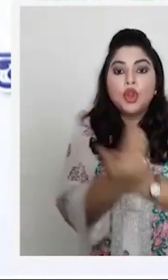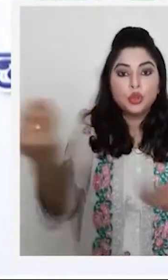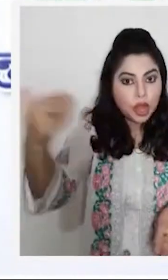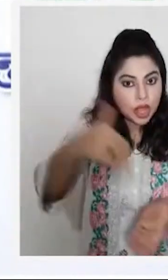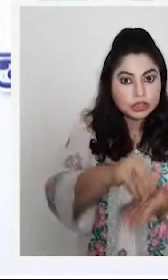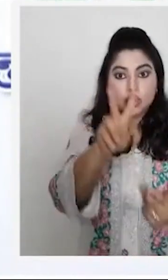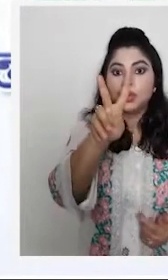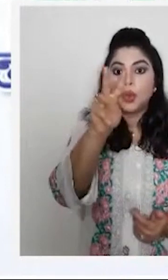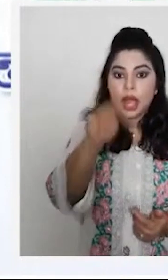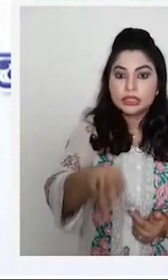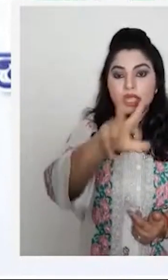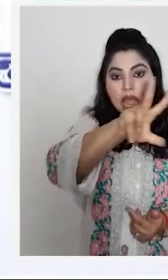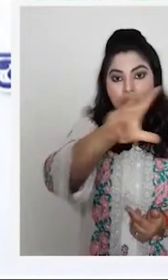জন।